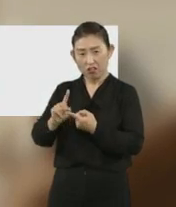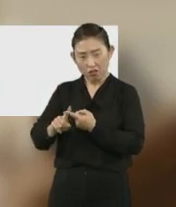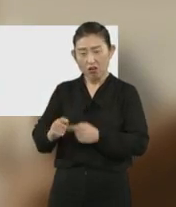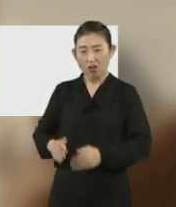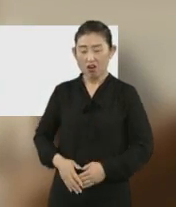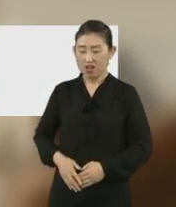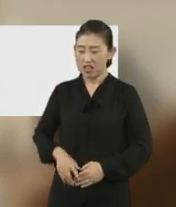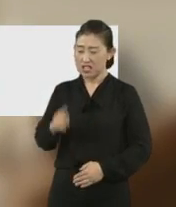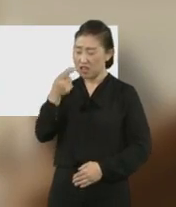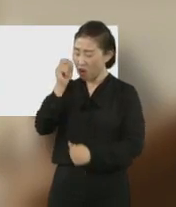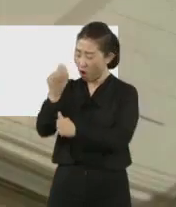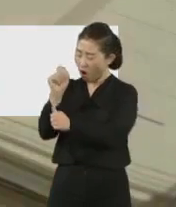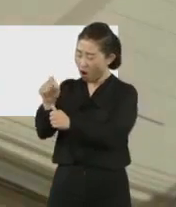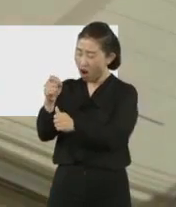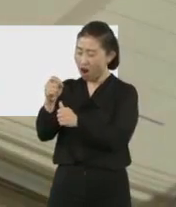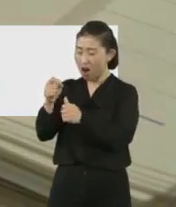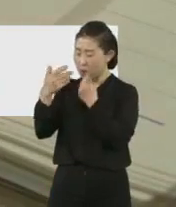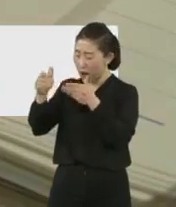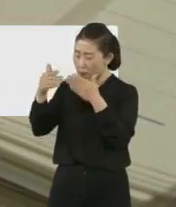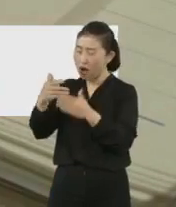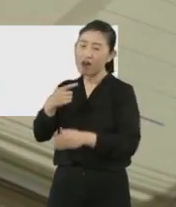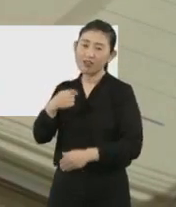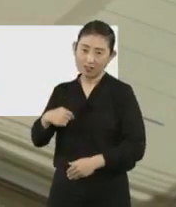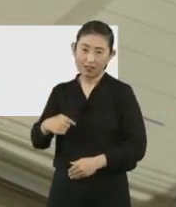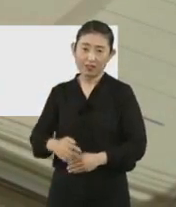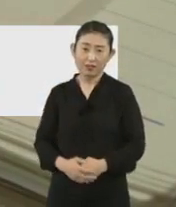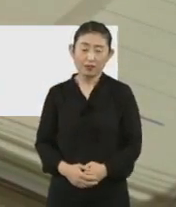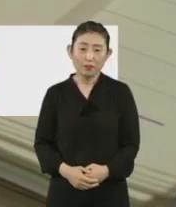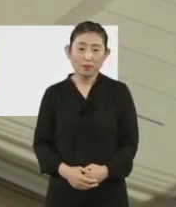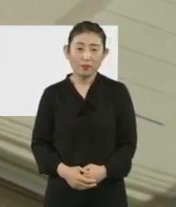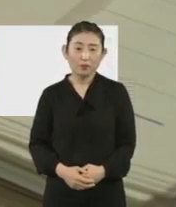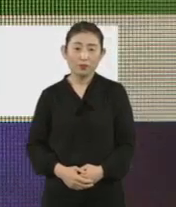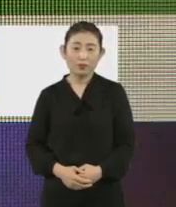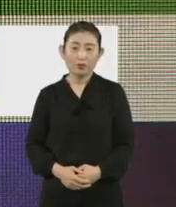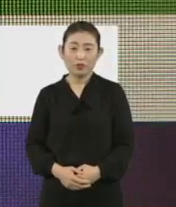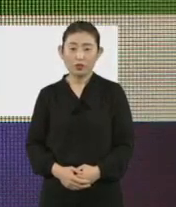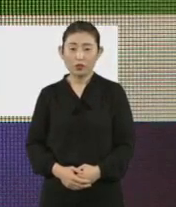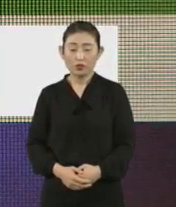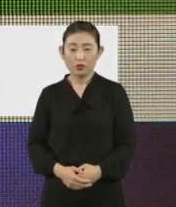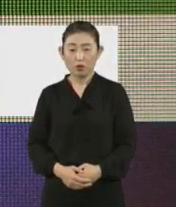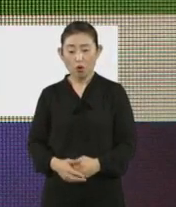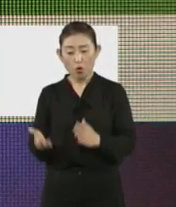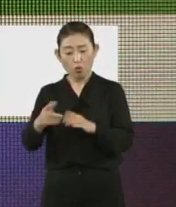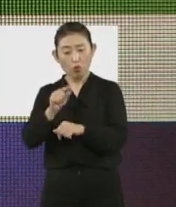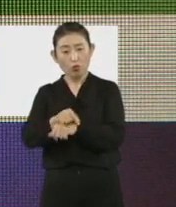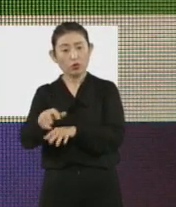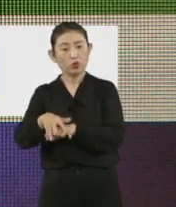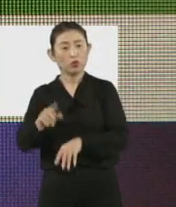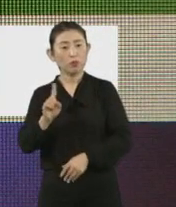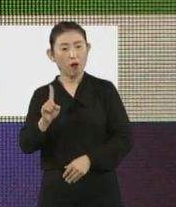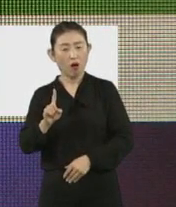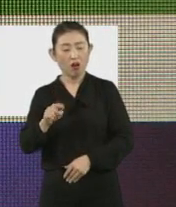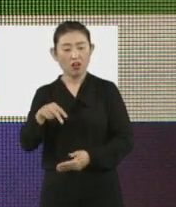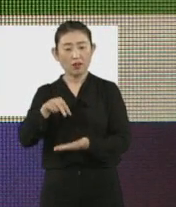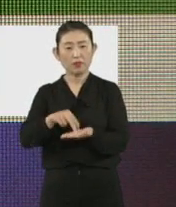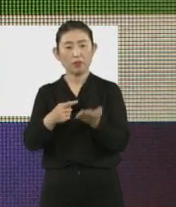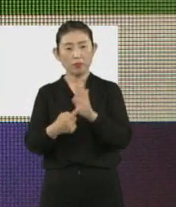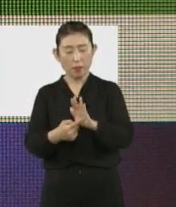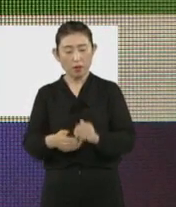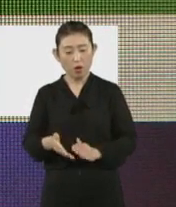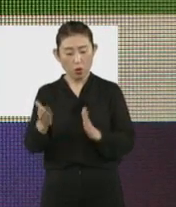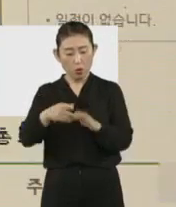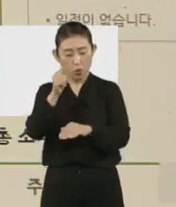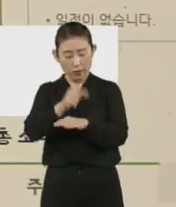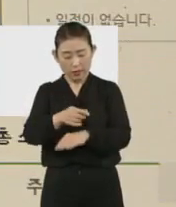대상으로 심한 욕설로 물의를 일으킨 바 있습니다. 충남도청 공무원 노조는 성명을 내고